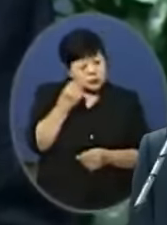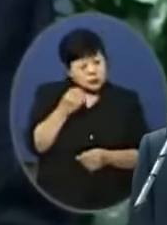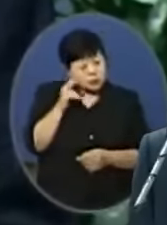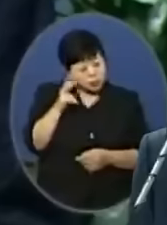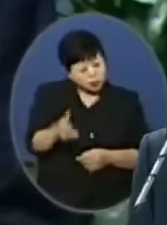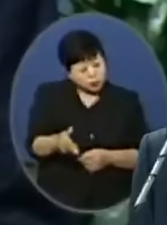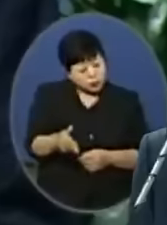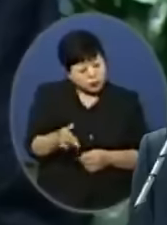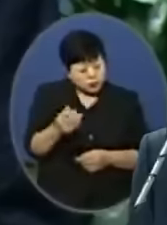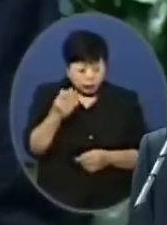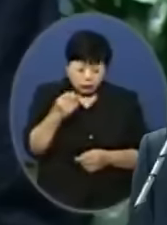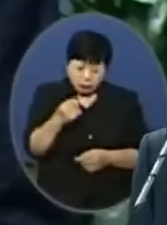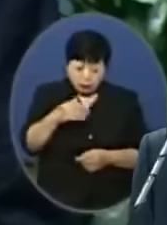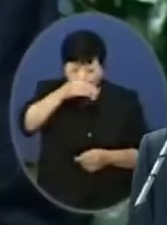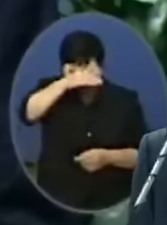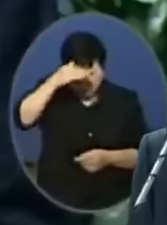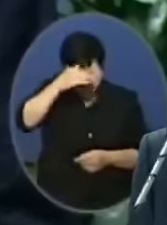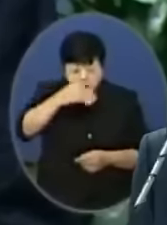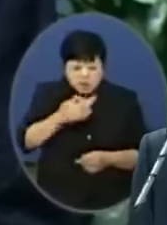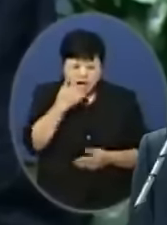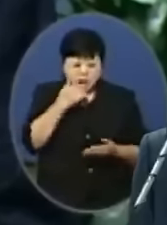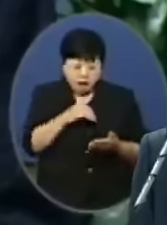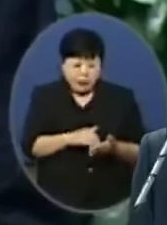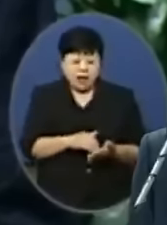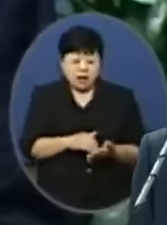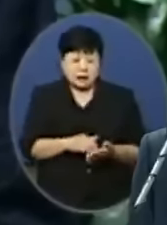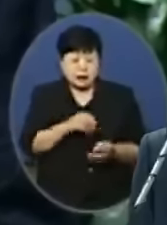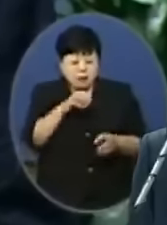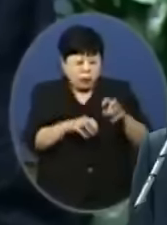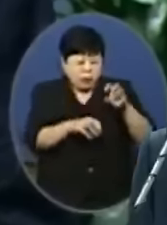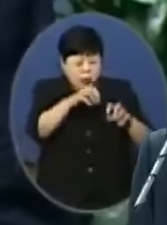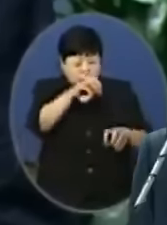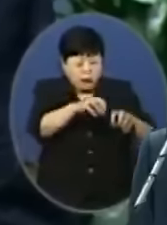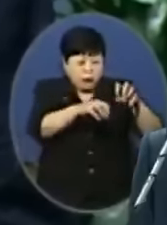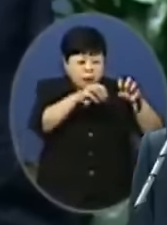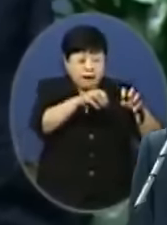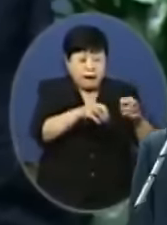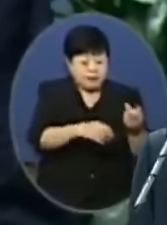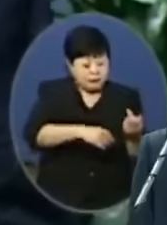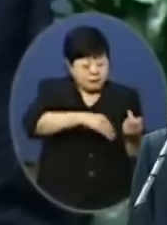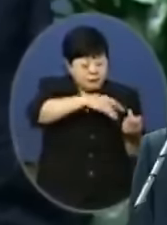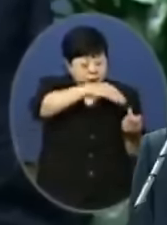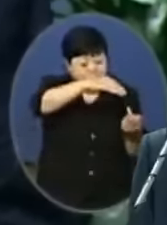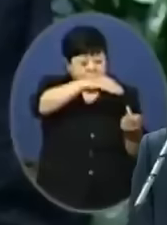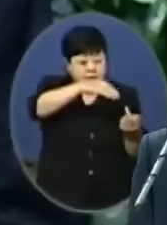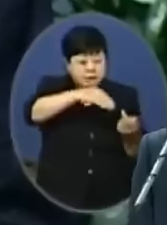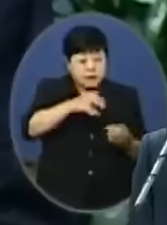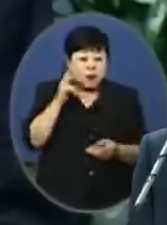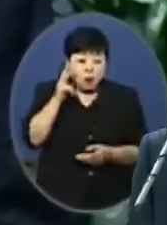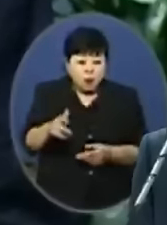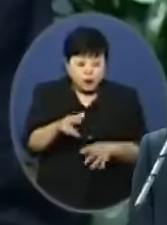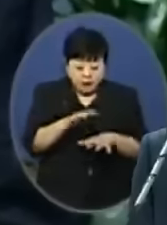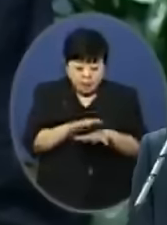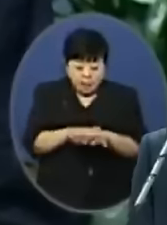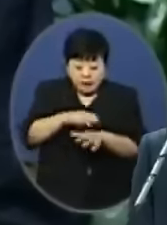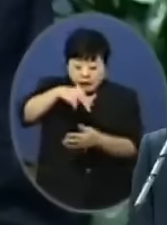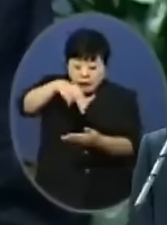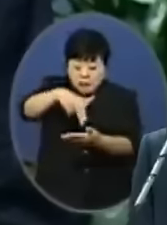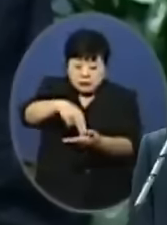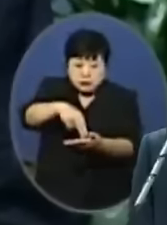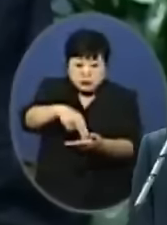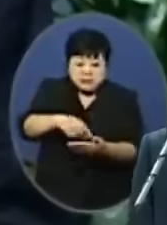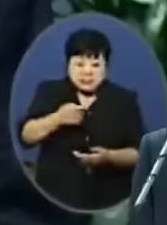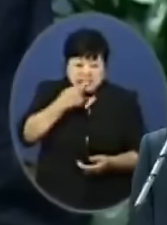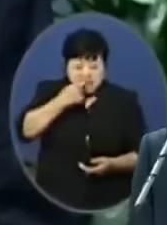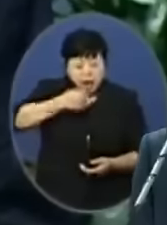호텔 구경을 가려고 바위를 타고 겨우겨우 올라가서 그 지어져 가는 호텔 마당에 있으니까